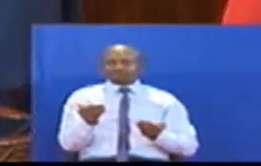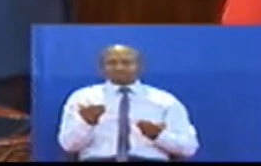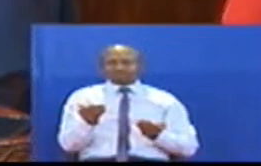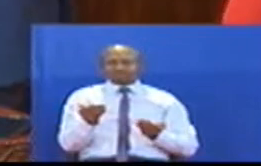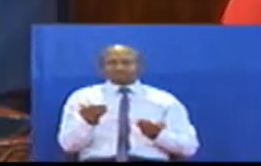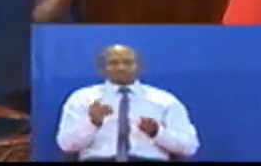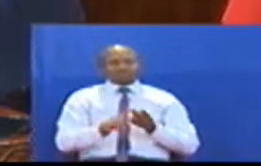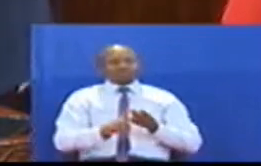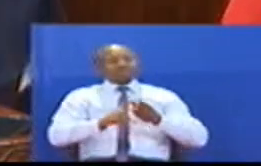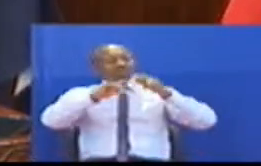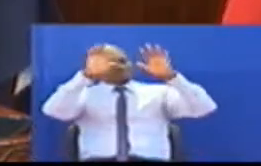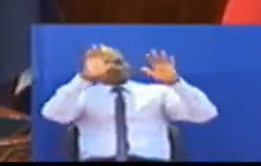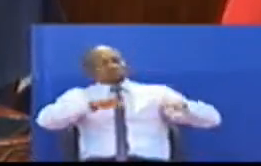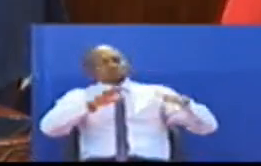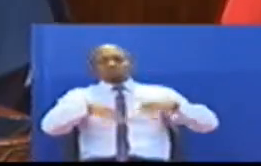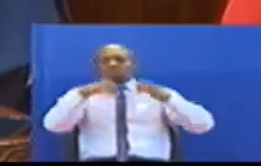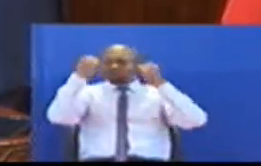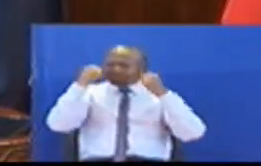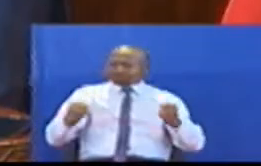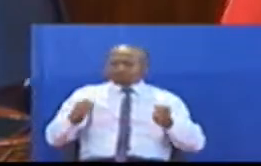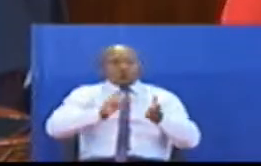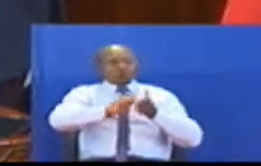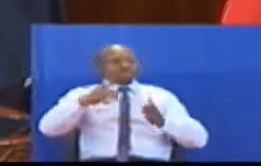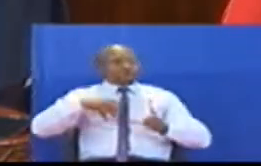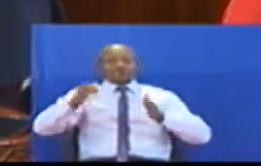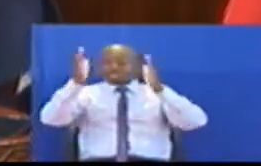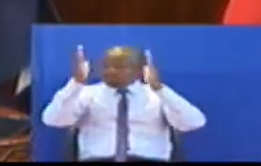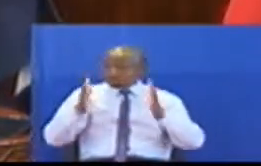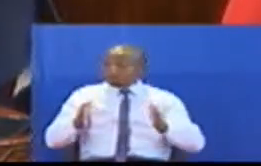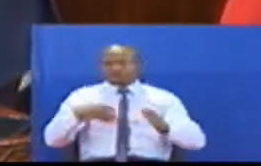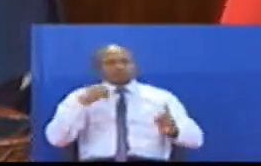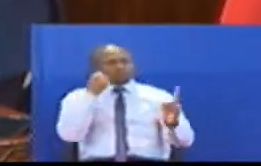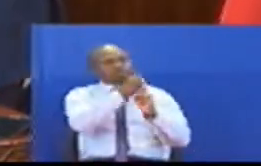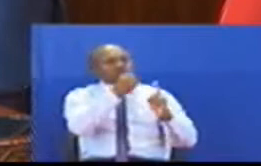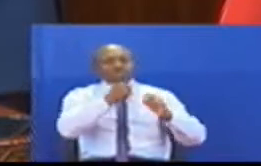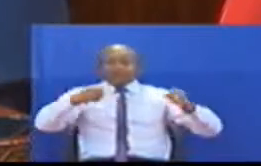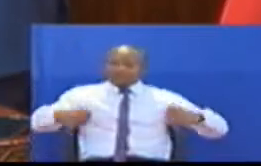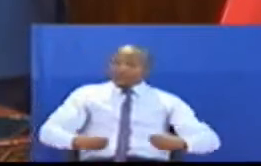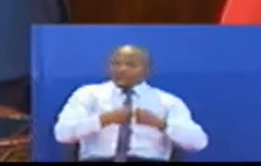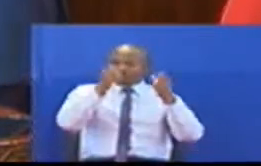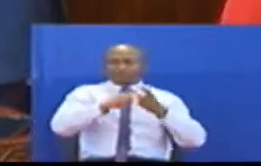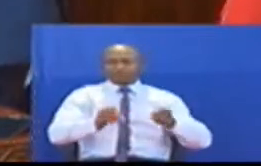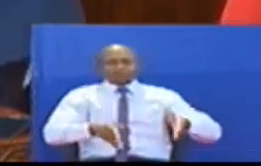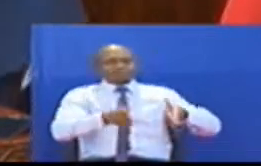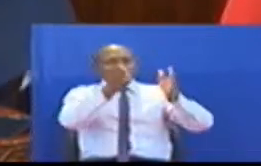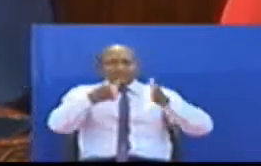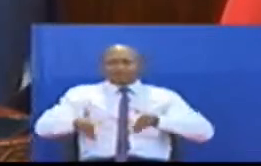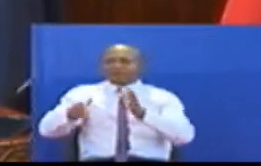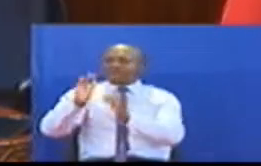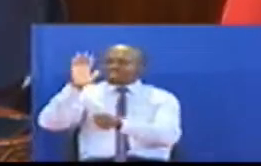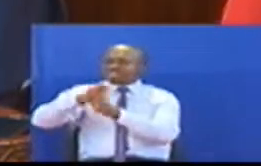mvua imekuwa kubwa. Na ofisi ya Waziri Mkuu ndio inashughulikia maafa. Barabara nyingi za wabunge hasa zile za